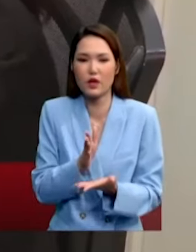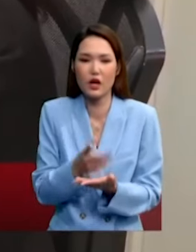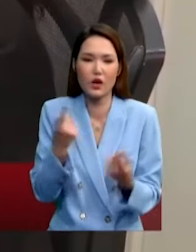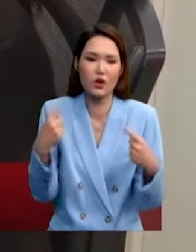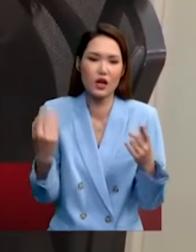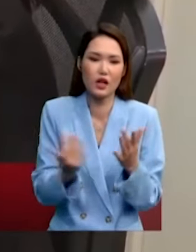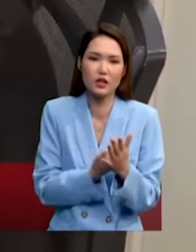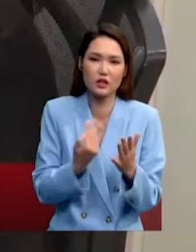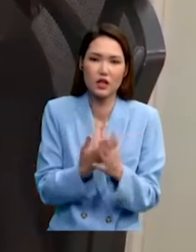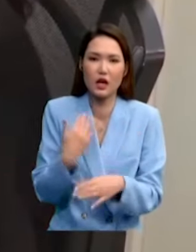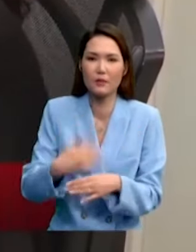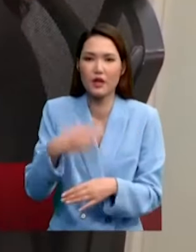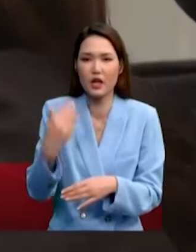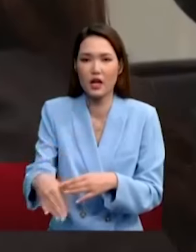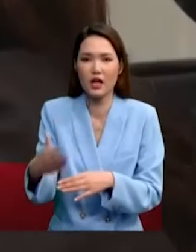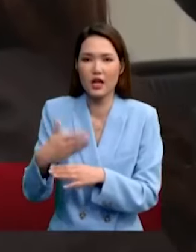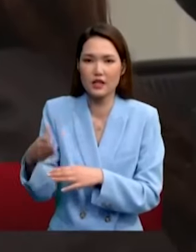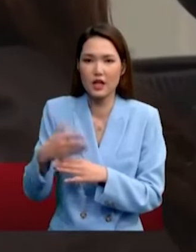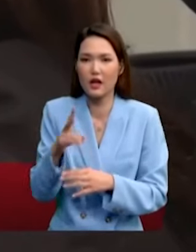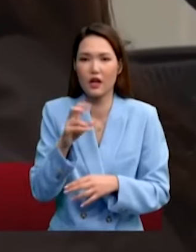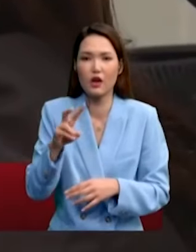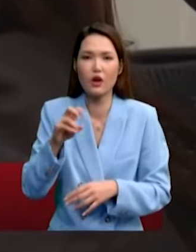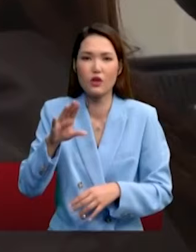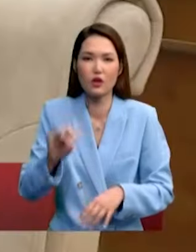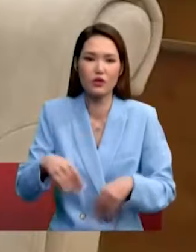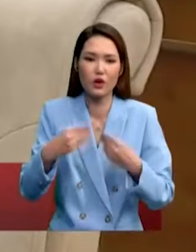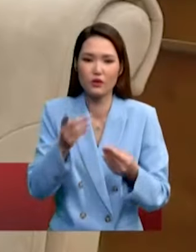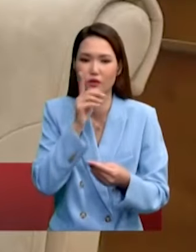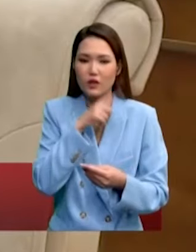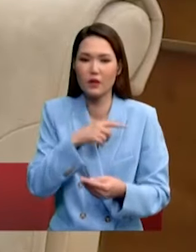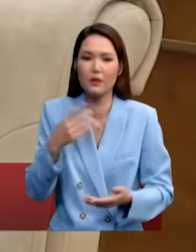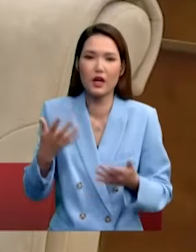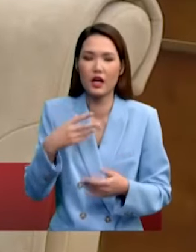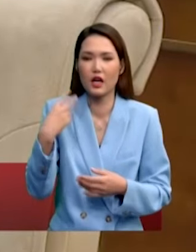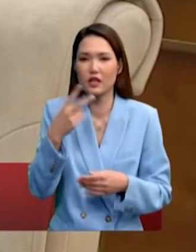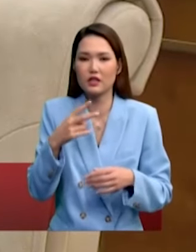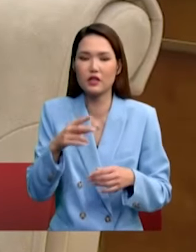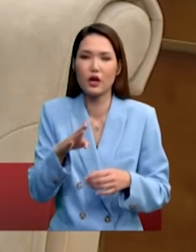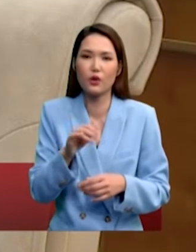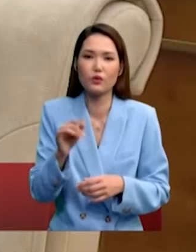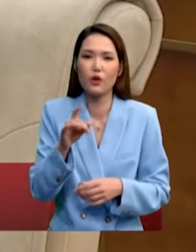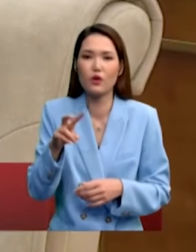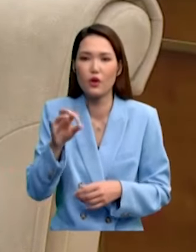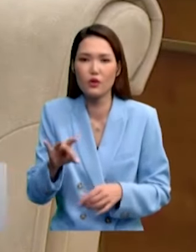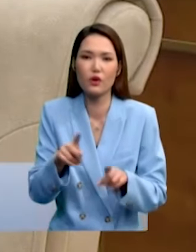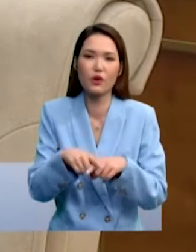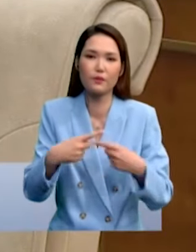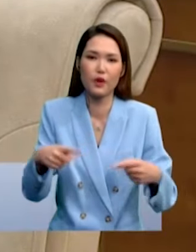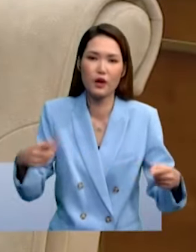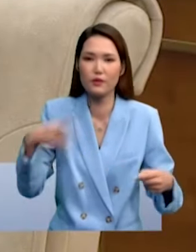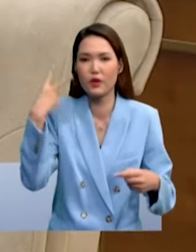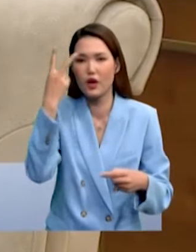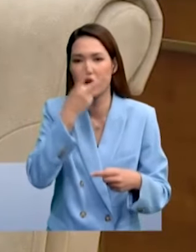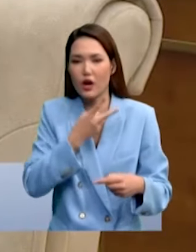бір жаңалық, енді кешіктірілген несие коллекторларға берілмейді. Енді 2 жылға мораторий қойылады. Одан басқа осы 2